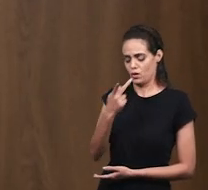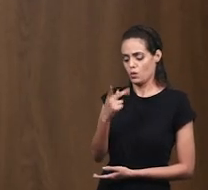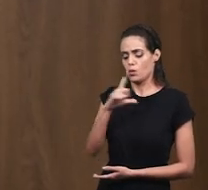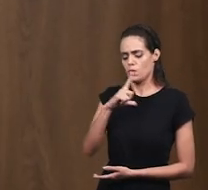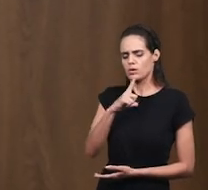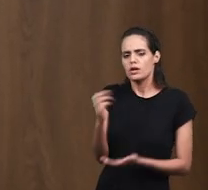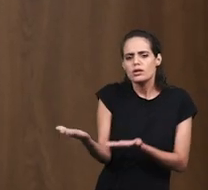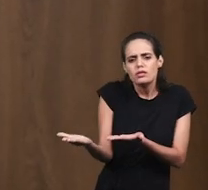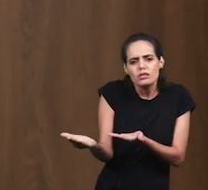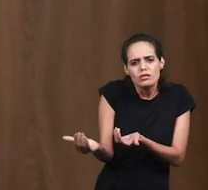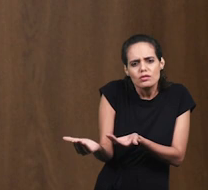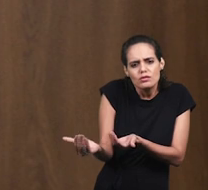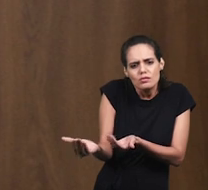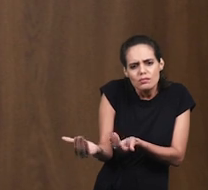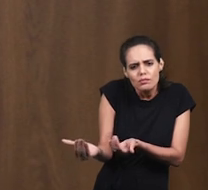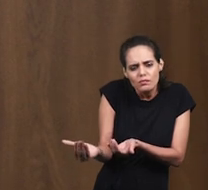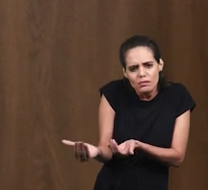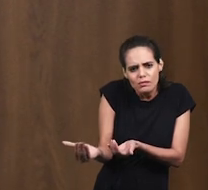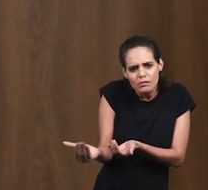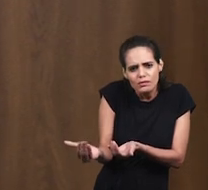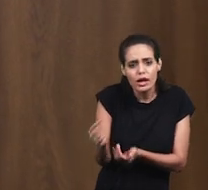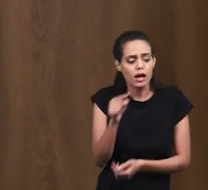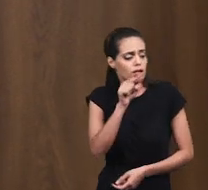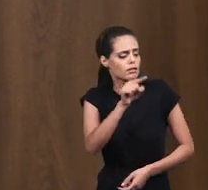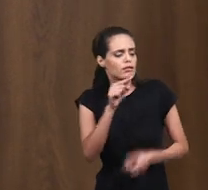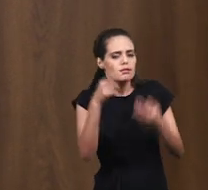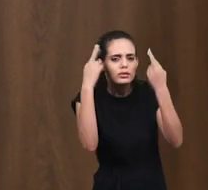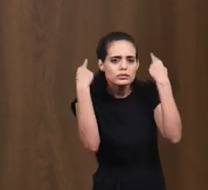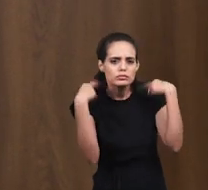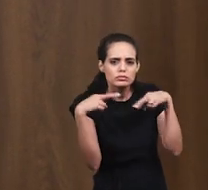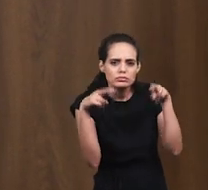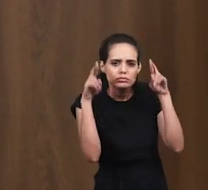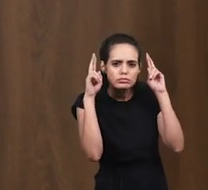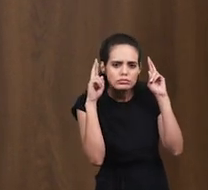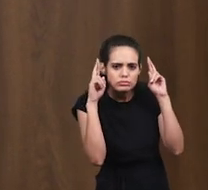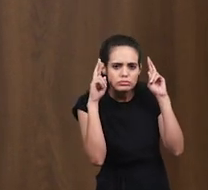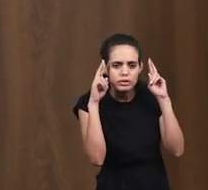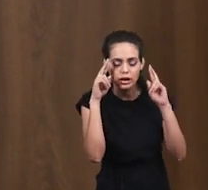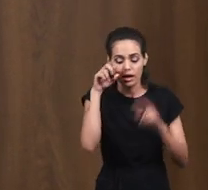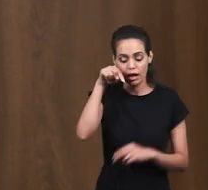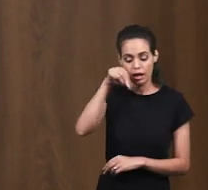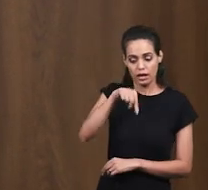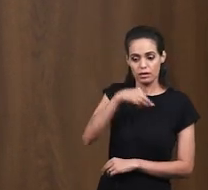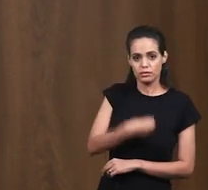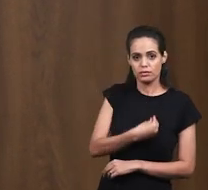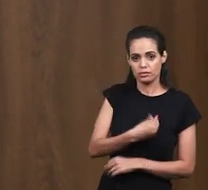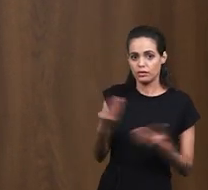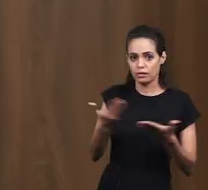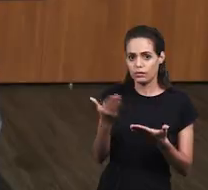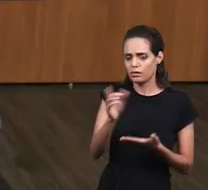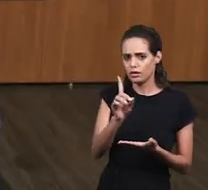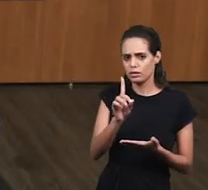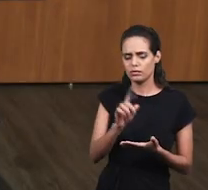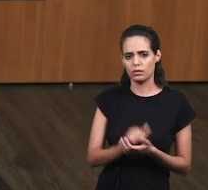maintenant dans le champ, il prend soin des troupeaux, il n'est pas ici. Le prophète Samuel a dit,